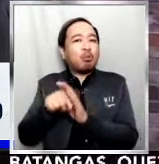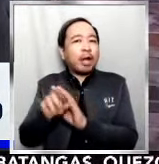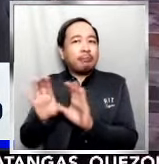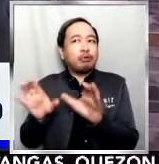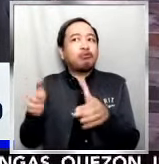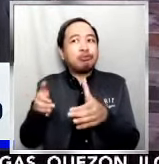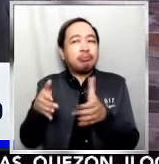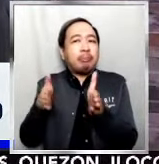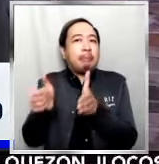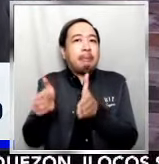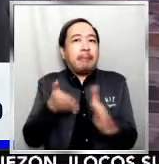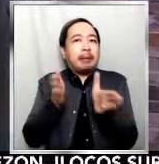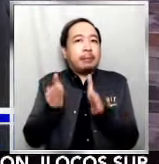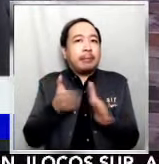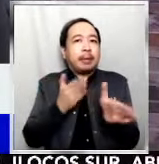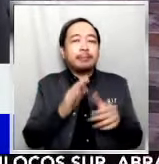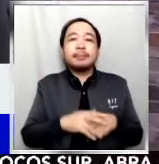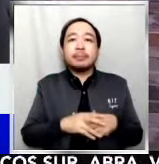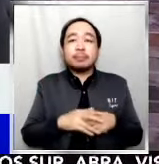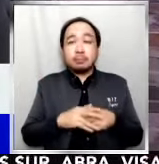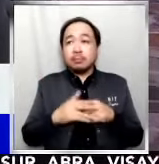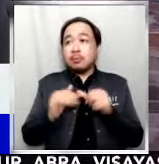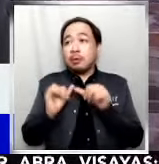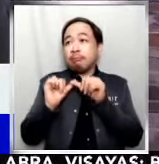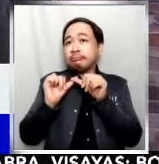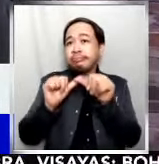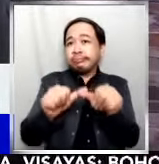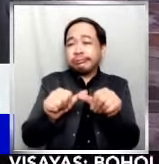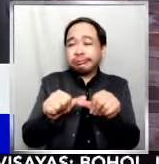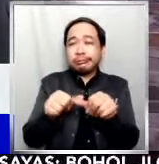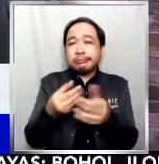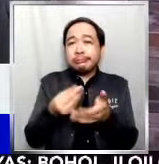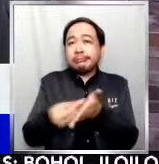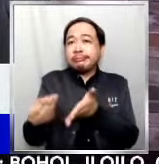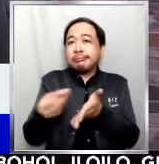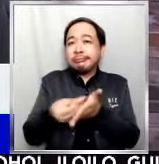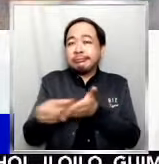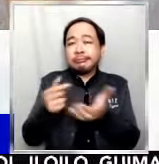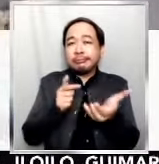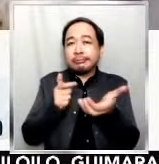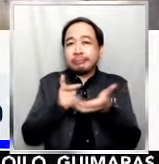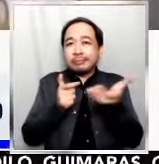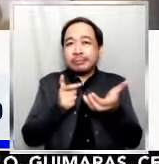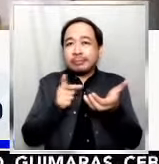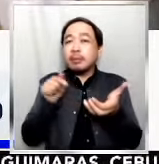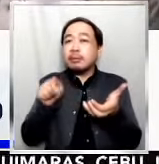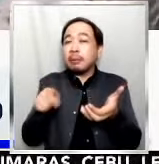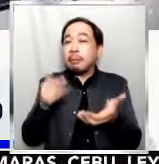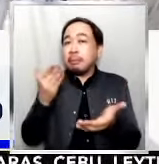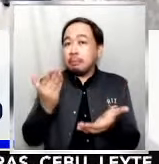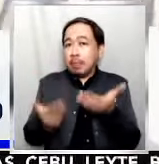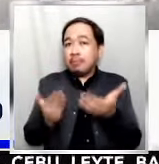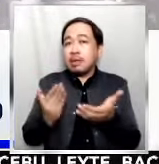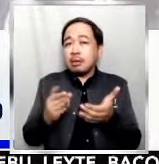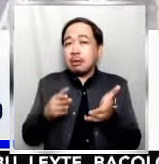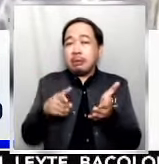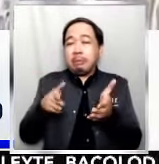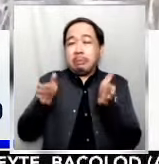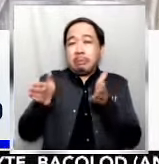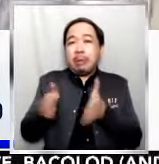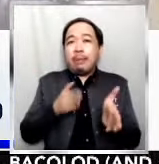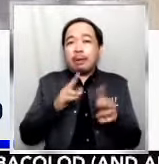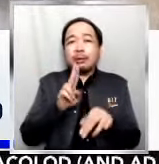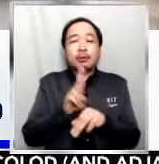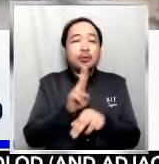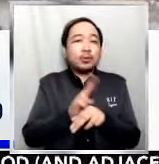mga firearms. And this might be used on the upcoming elections. Pwede nilang gamitin to sa any kind